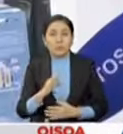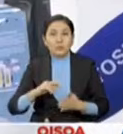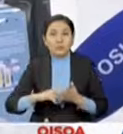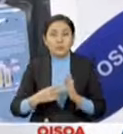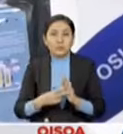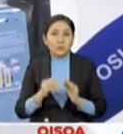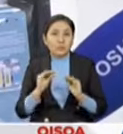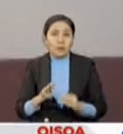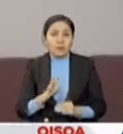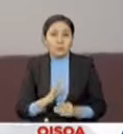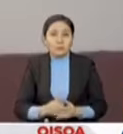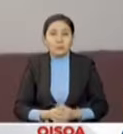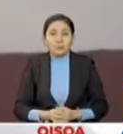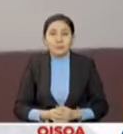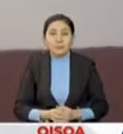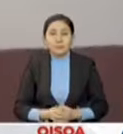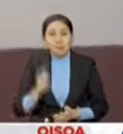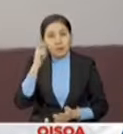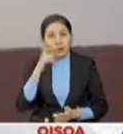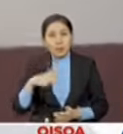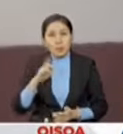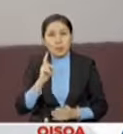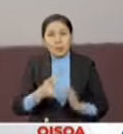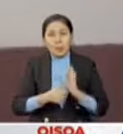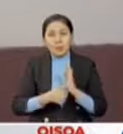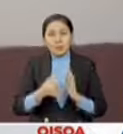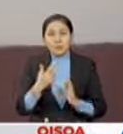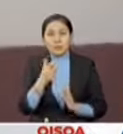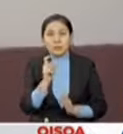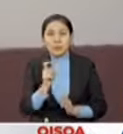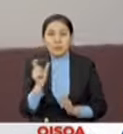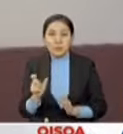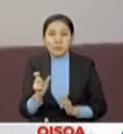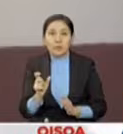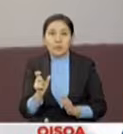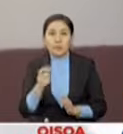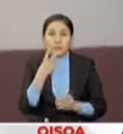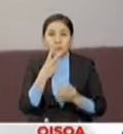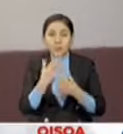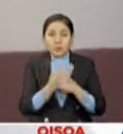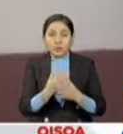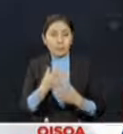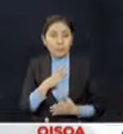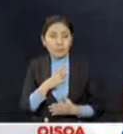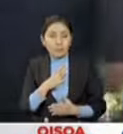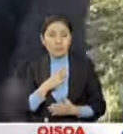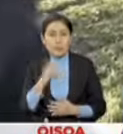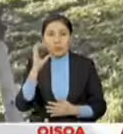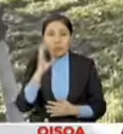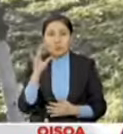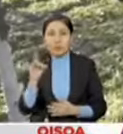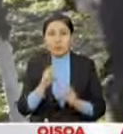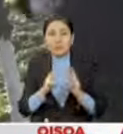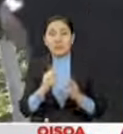belgi qo'yganmiz oldimizga. Mahallada jami 1653 nafar fuqarolarga turli ko'rinishda yordamlar ko'rsatildi. O'zbekiston